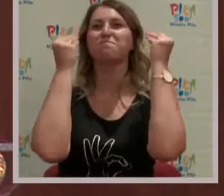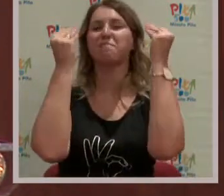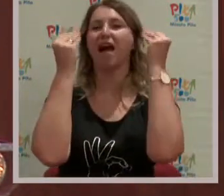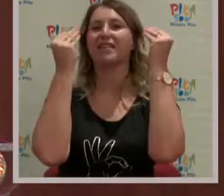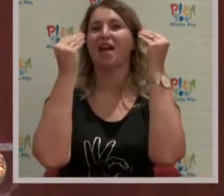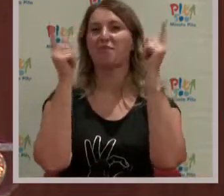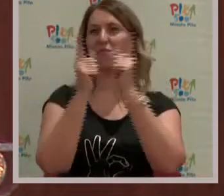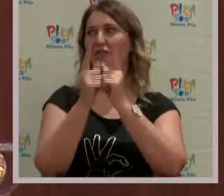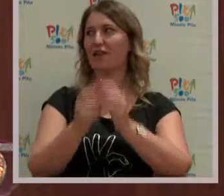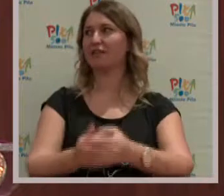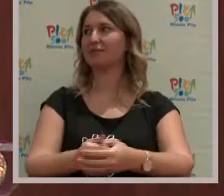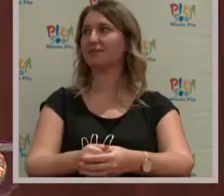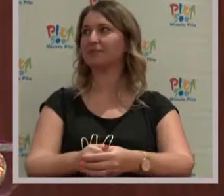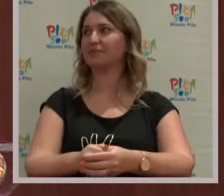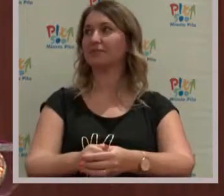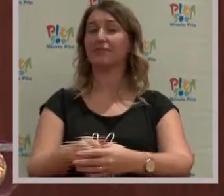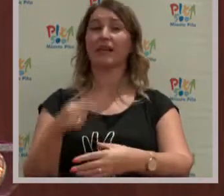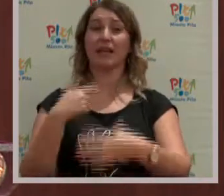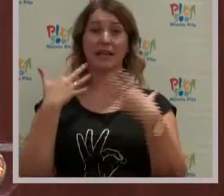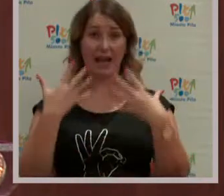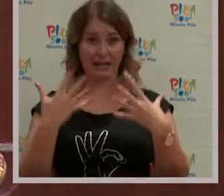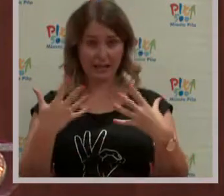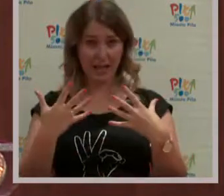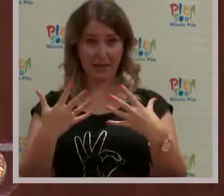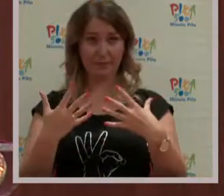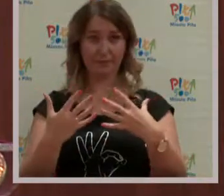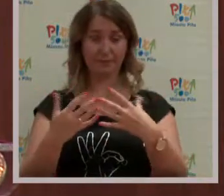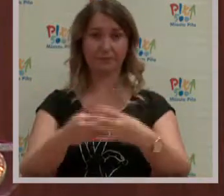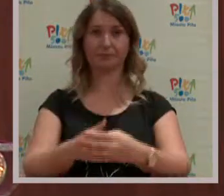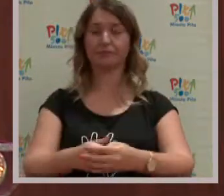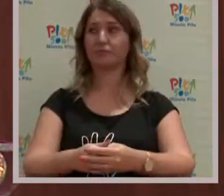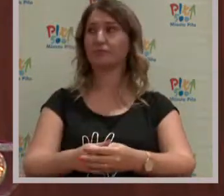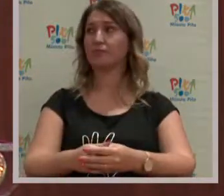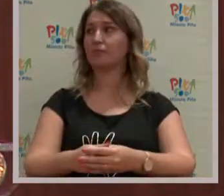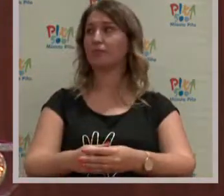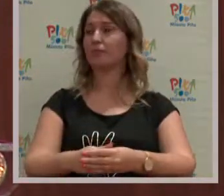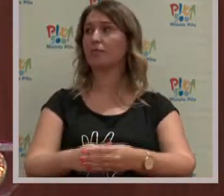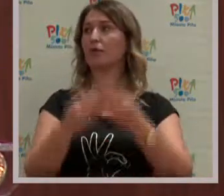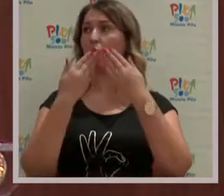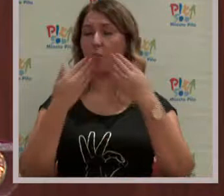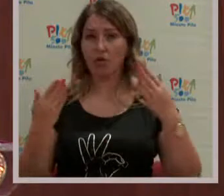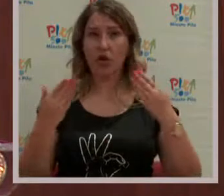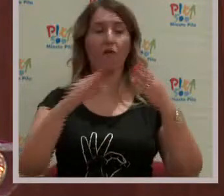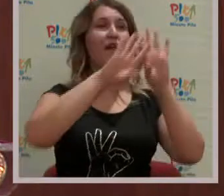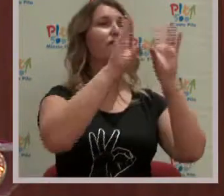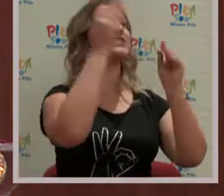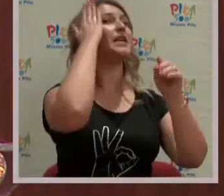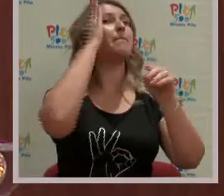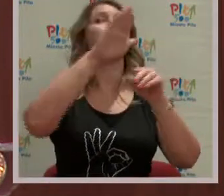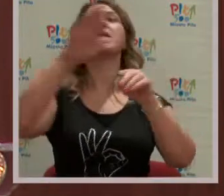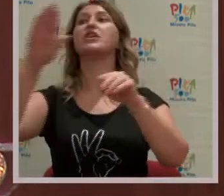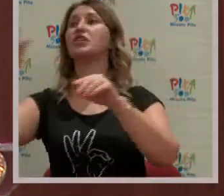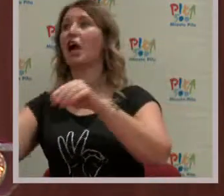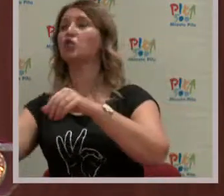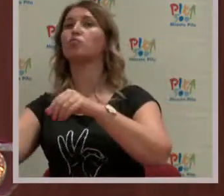chciałem, oprócz tych podziękowań, które pani przekazywała tak trochę do organizatorów, to chciałem jednak podziękować mieszkańcom za atmosferę,